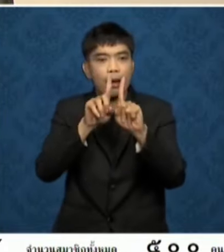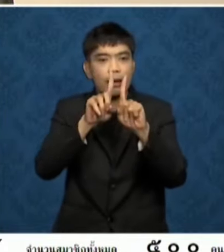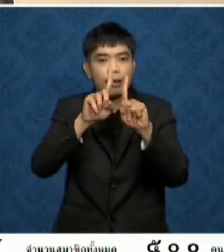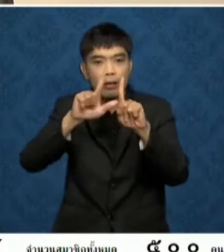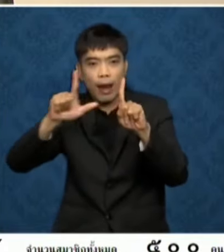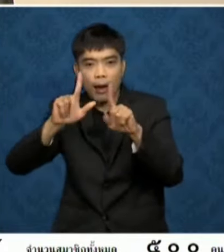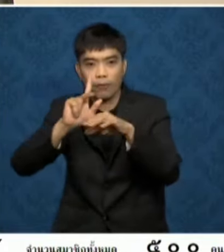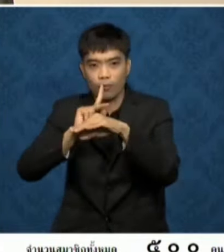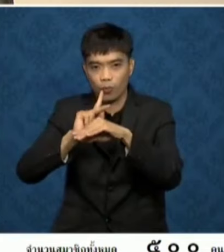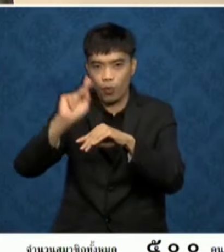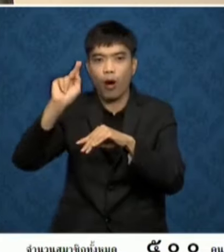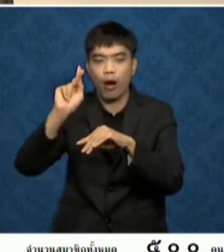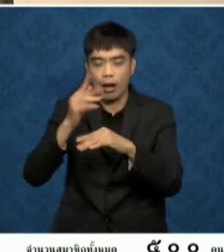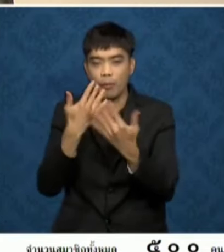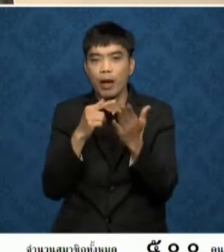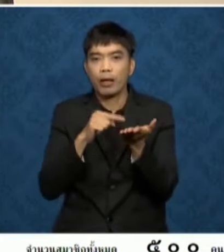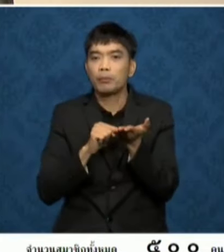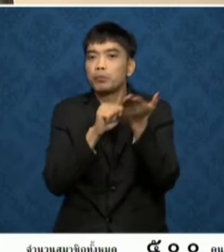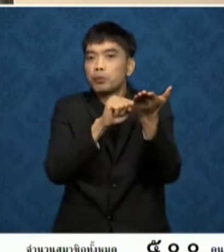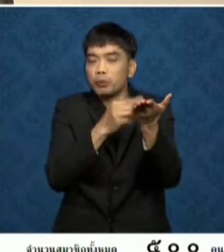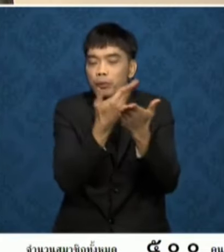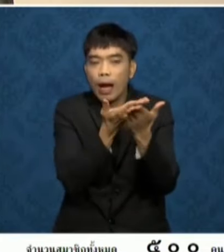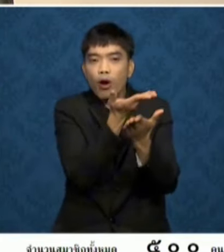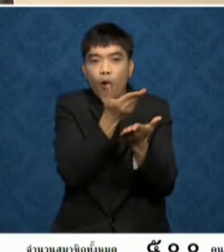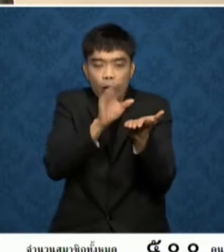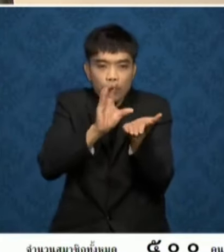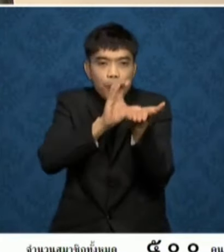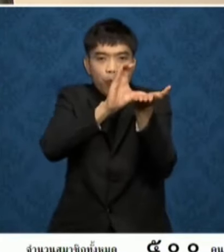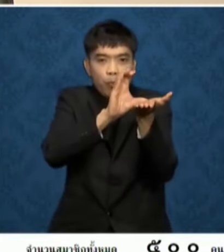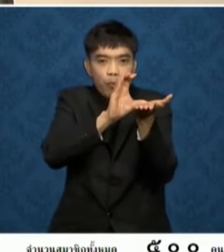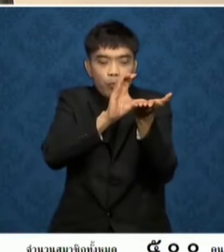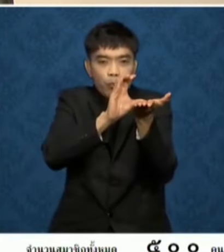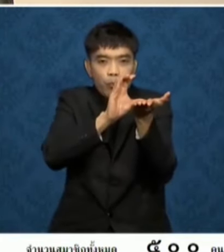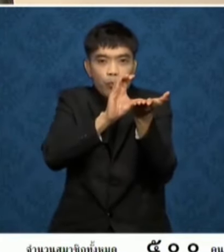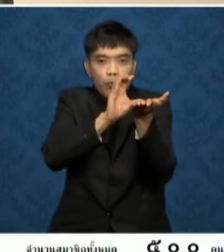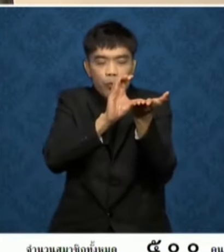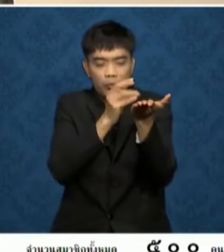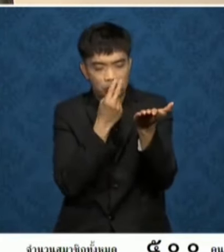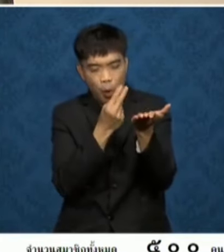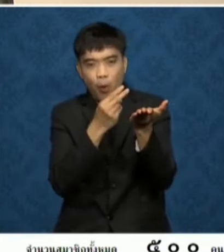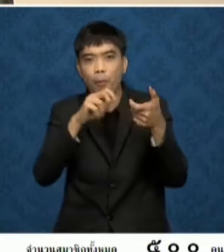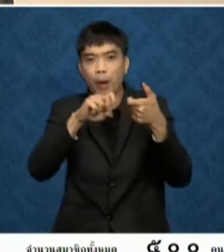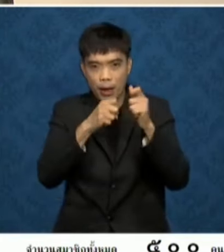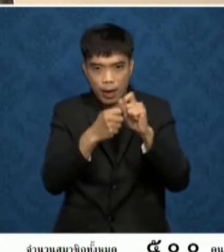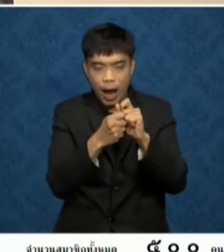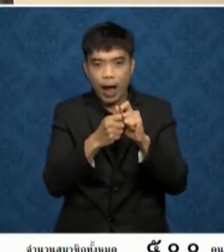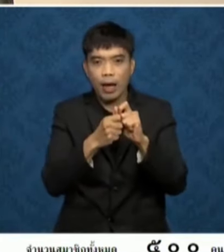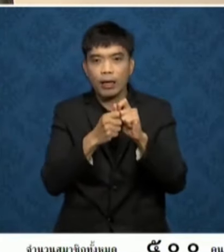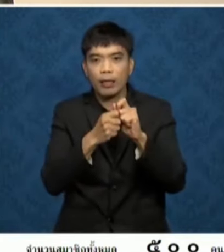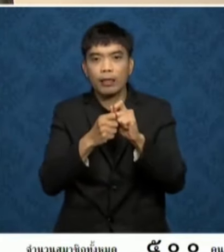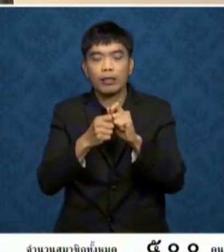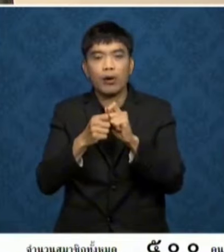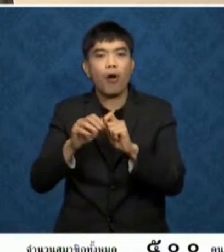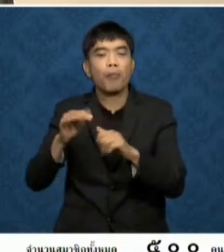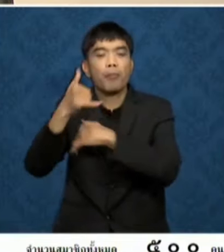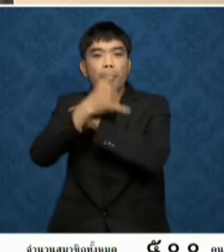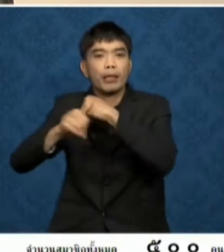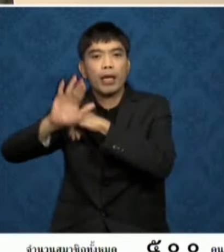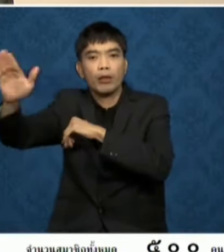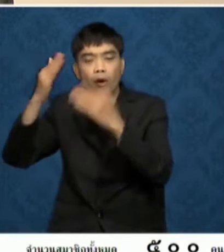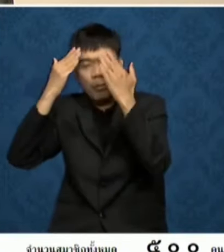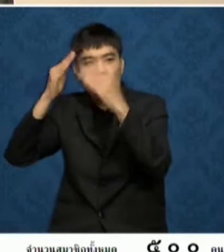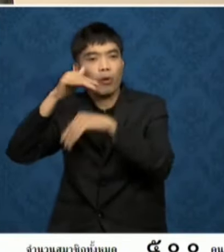ามีการตั้งงบประมาณที่จะเจรจาในประเทศที่มีปัญหาความไม่สงบภายในนะคะอย่างเช่นประเทศอิสราเอลแล้วก็ปากีส